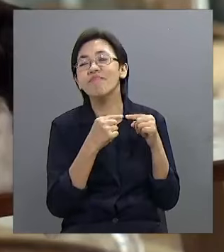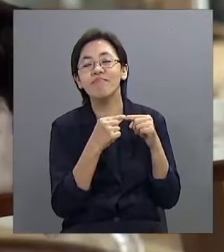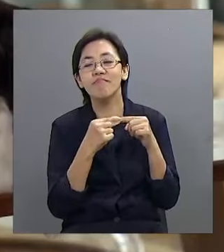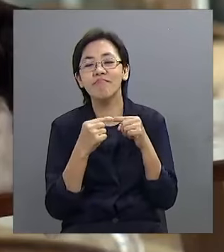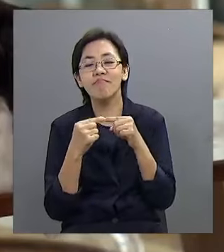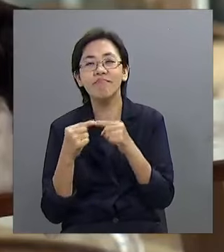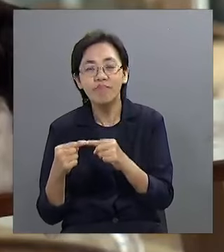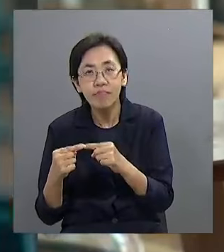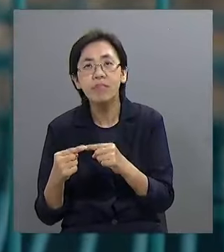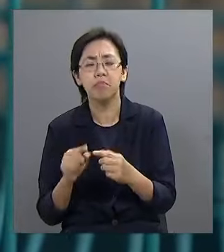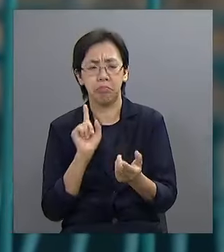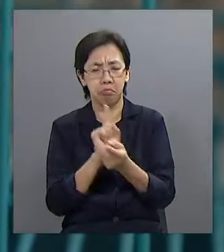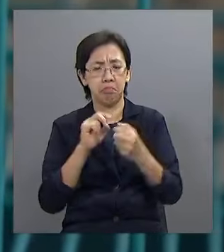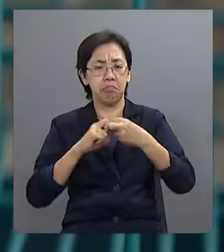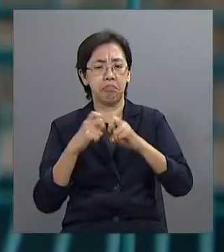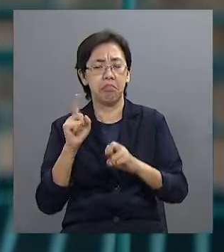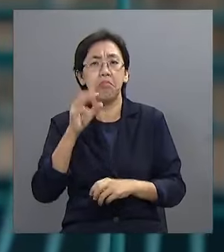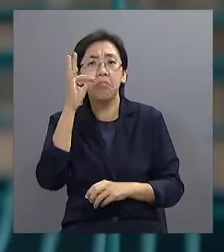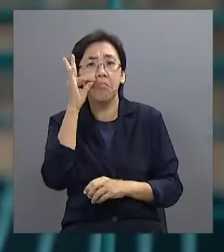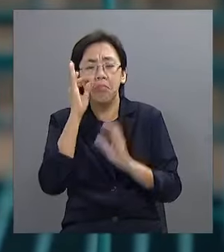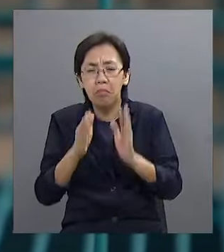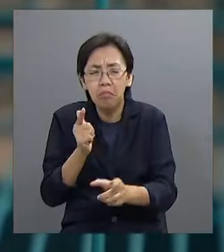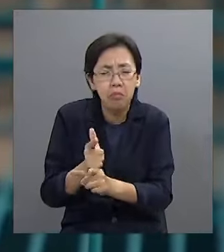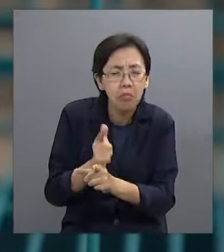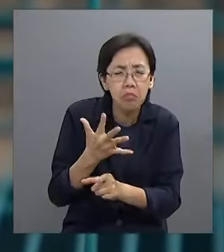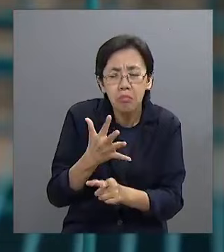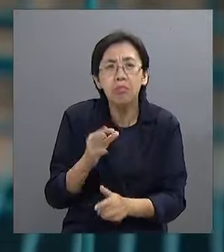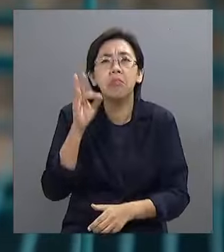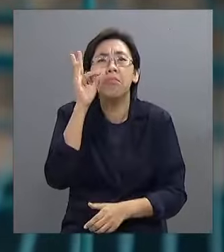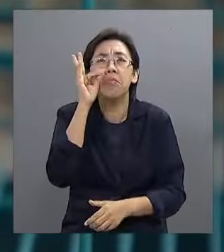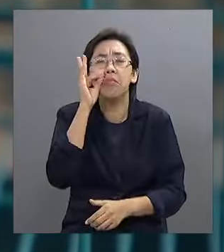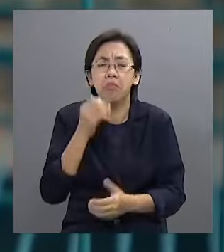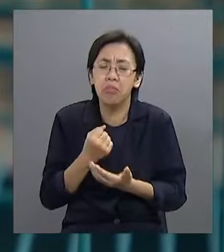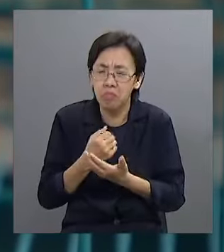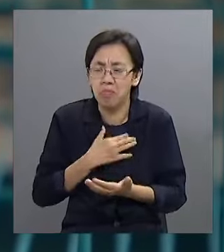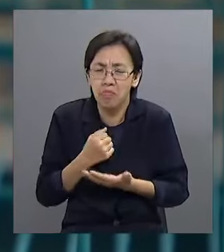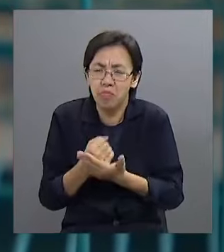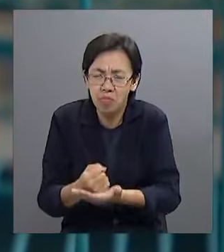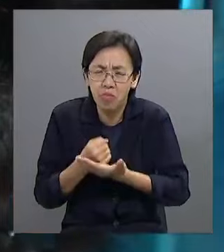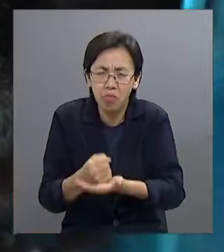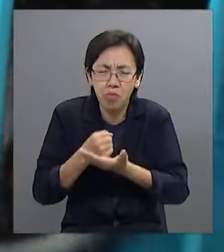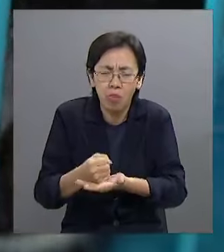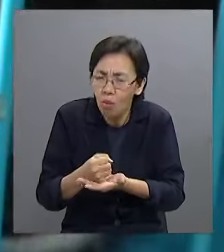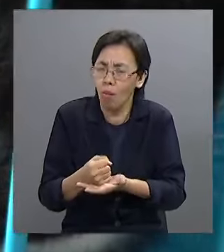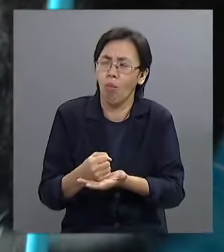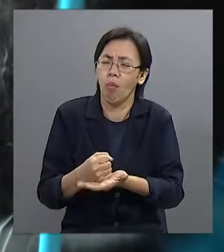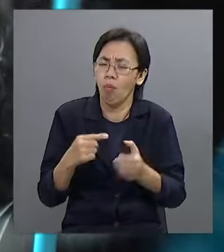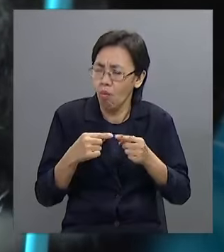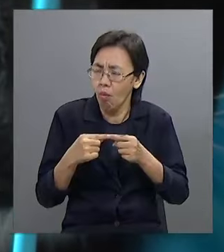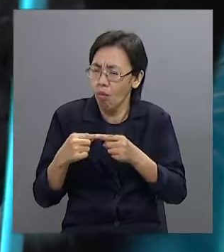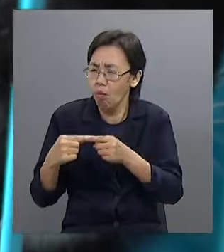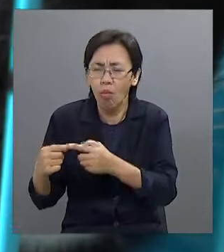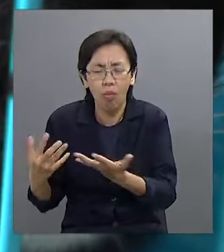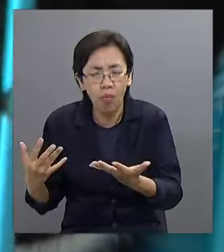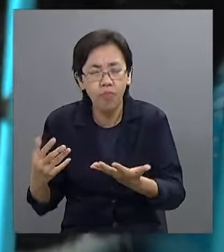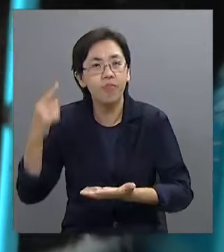จอปัญหาของแมวจรเยอะมากกับวงจรที่แบบช่วยเท่าไหร่ก็ไม่รู้จักหมดอะไรเงี้ยค่ะก็เลยเปลี่ยนวงจรจากแมวจ